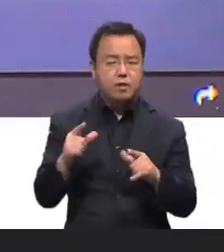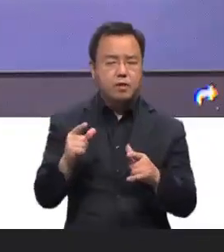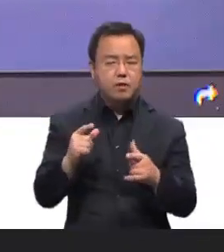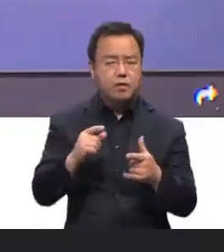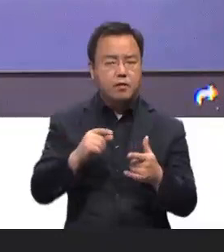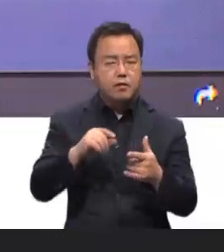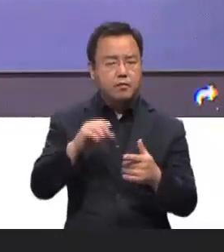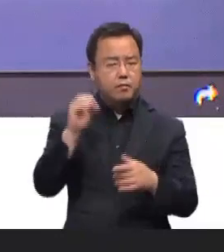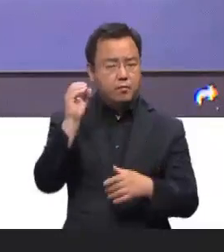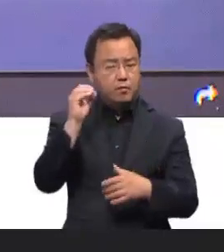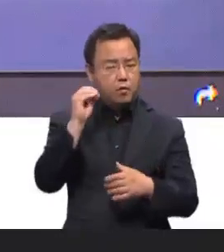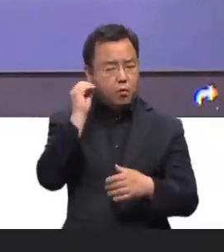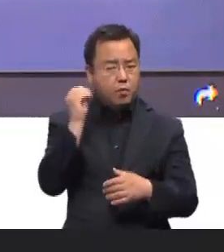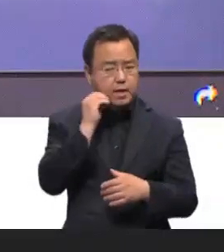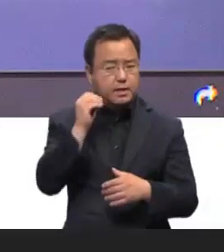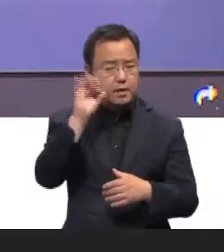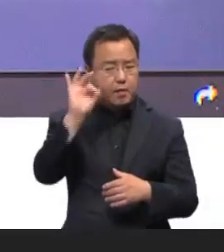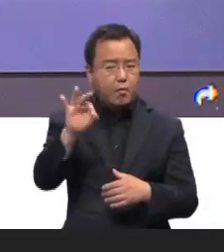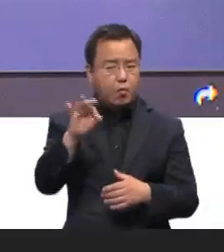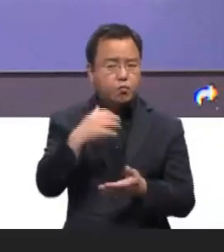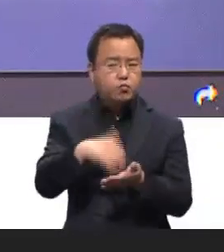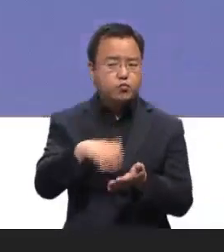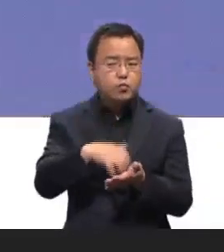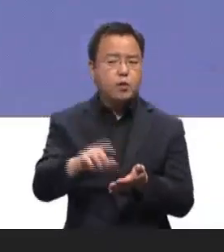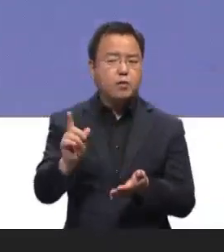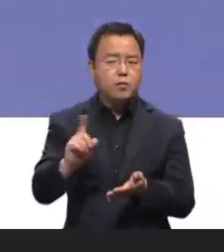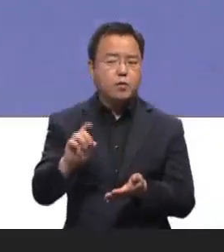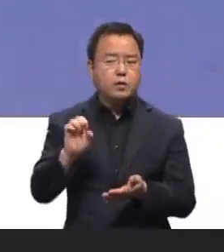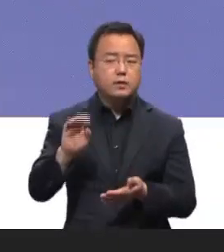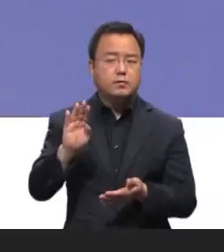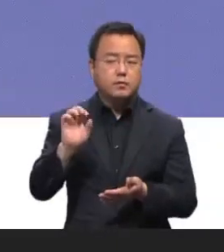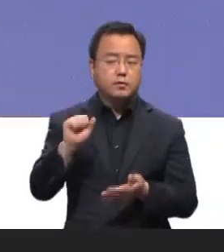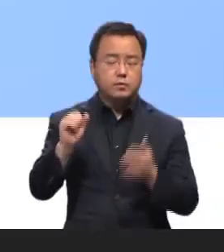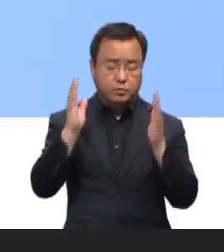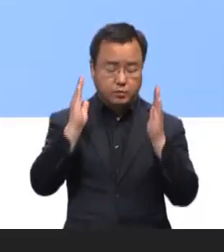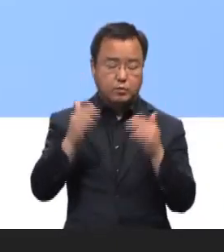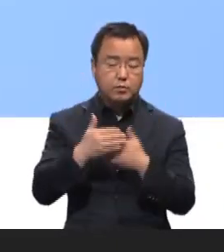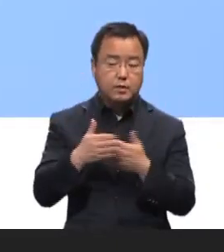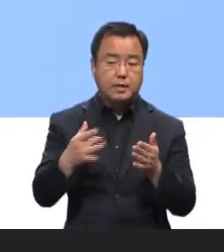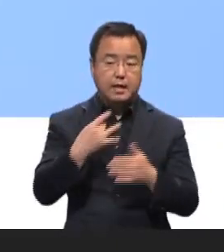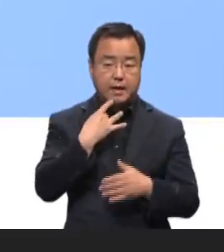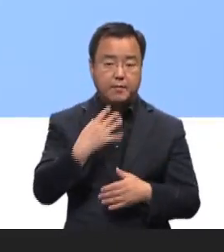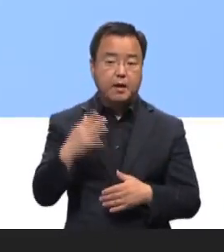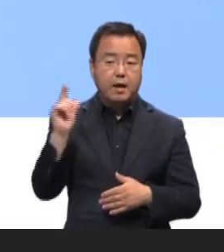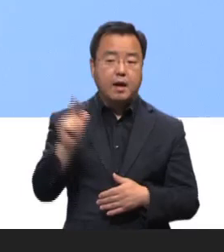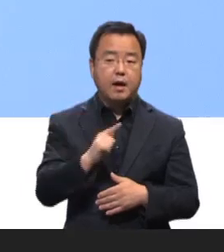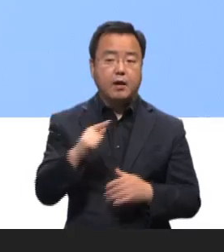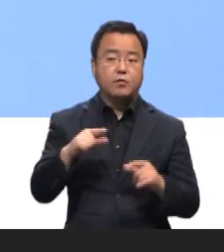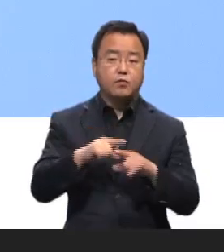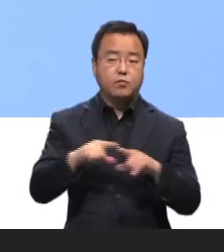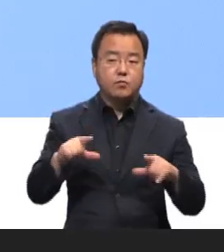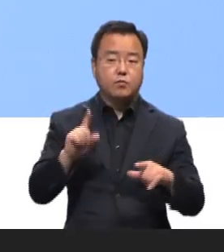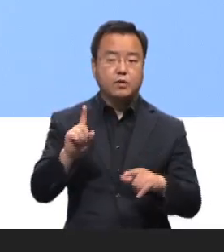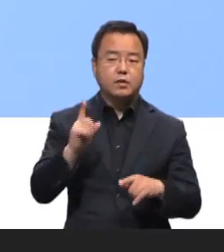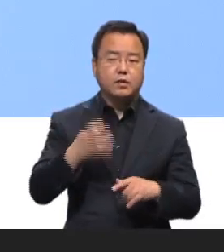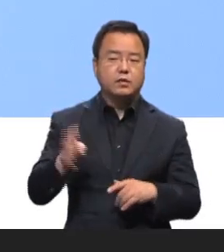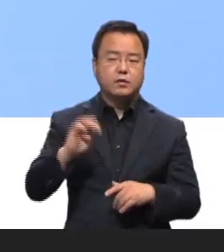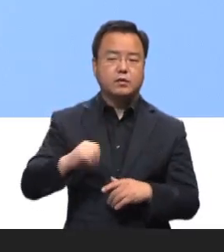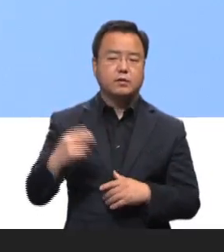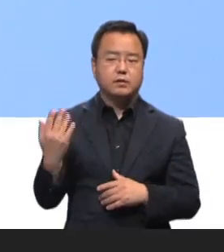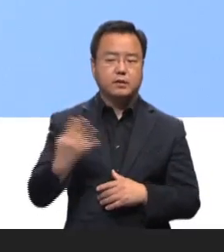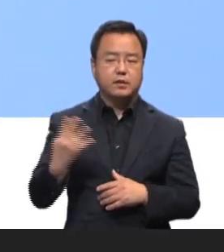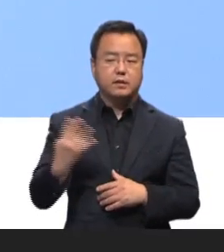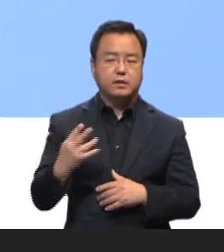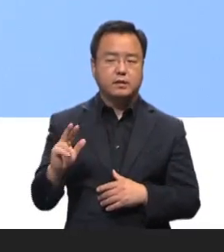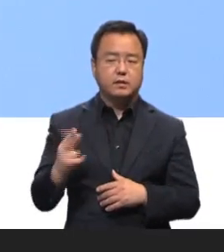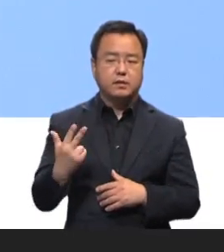본 수탉 그 통계를 해봤더니 제 2의 베이스 온라인 클래스만 해도 하루 평균 1억 4700만 뷰의